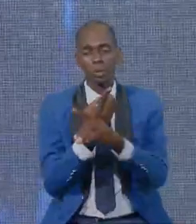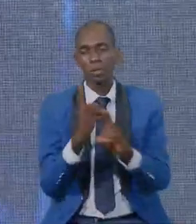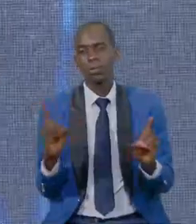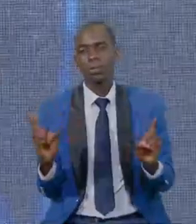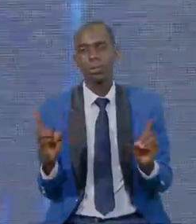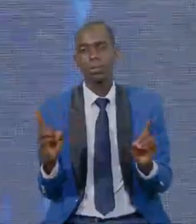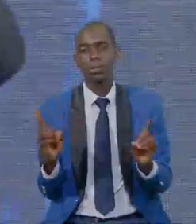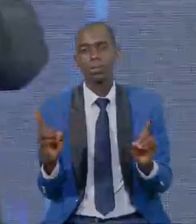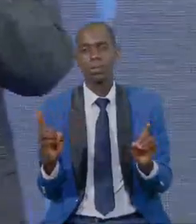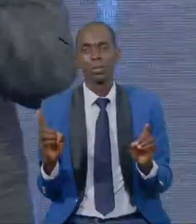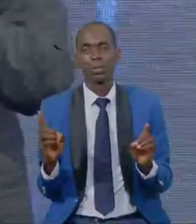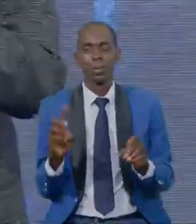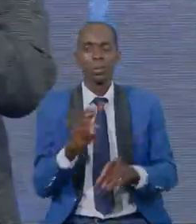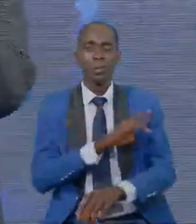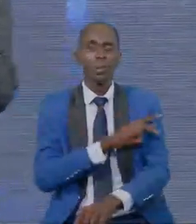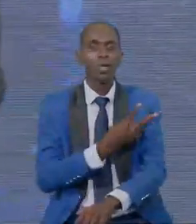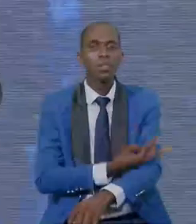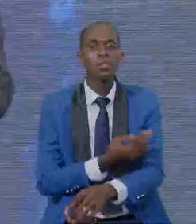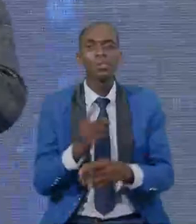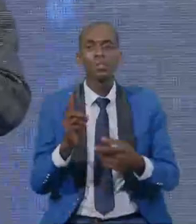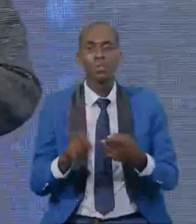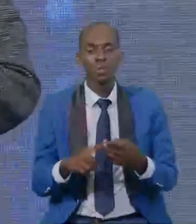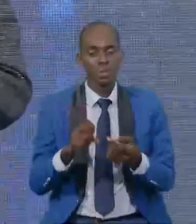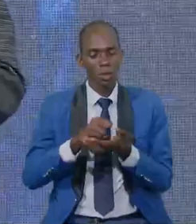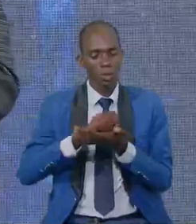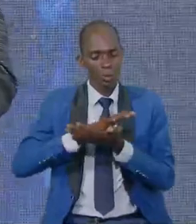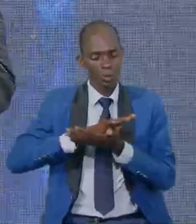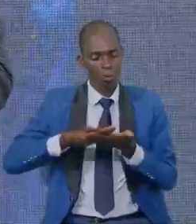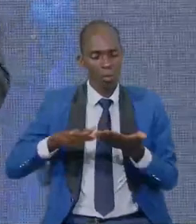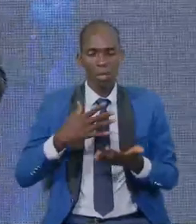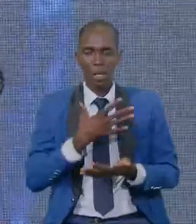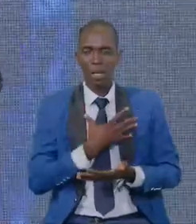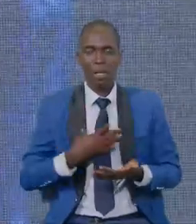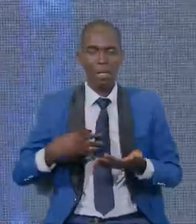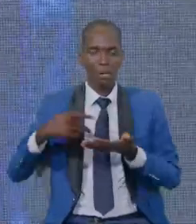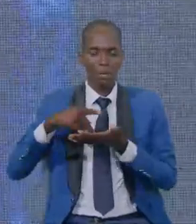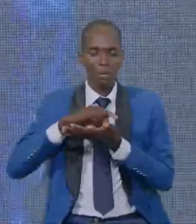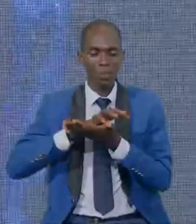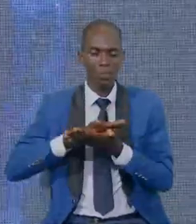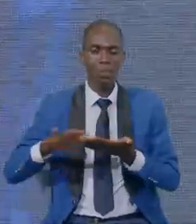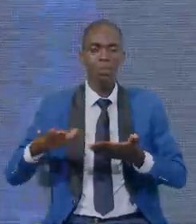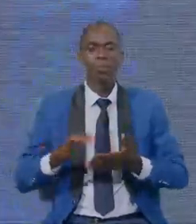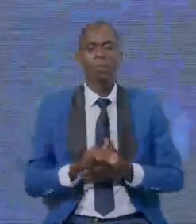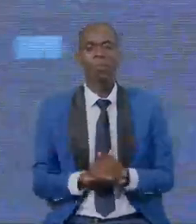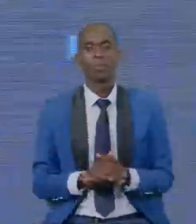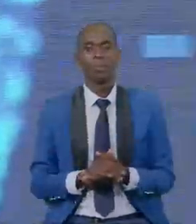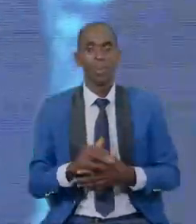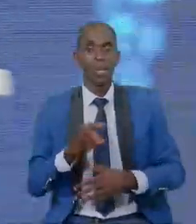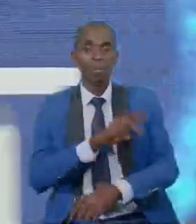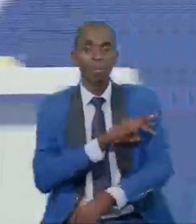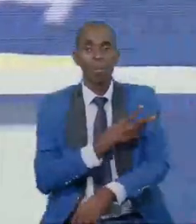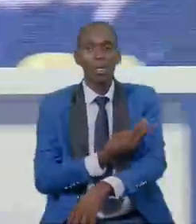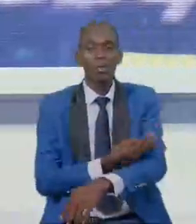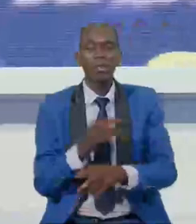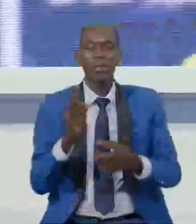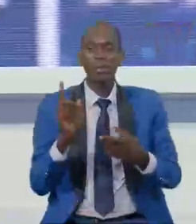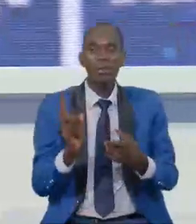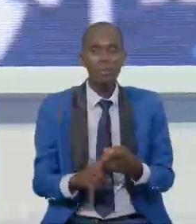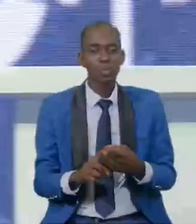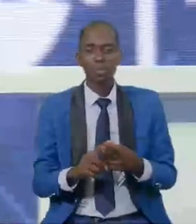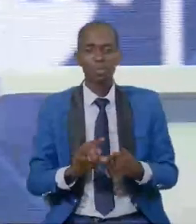puissant pour délivrer, il est puissant pour sanctifier et purifier,